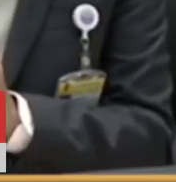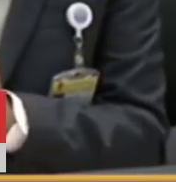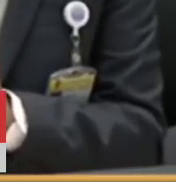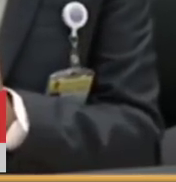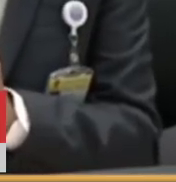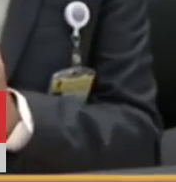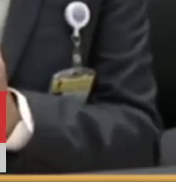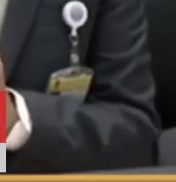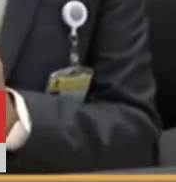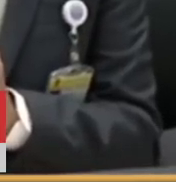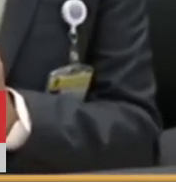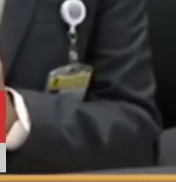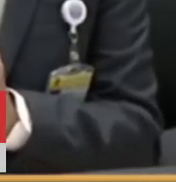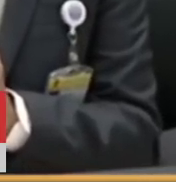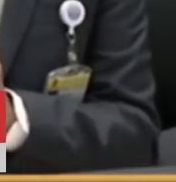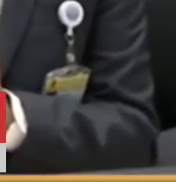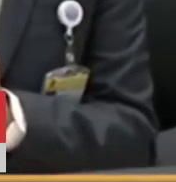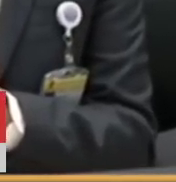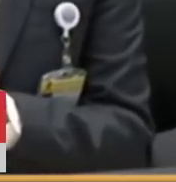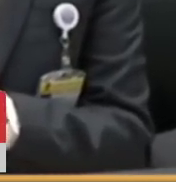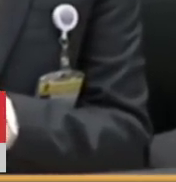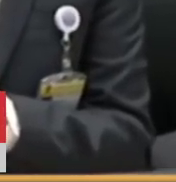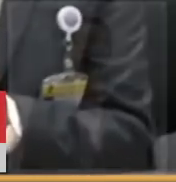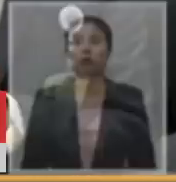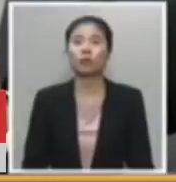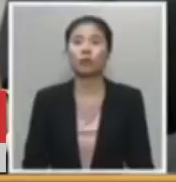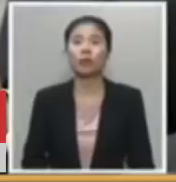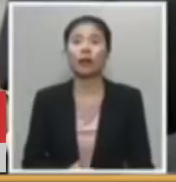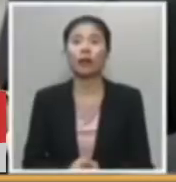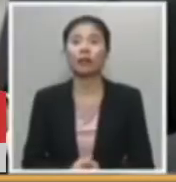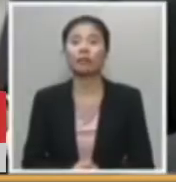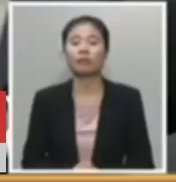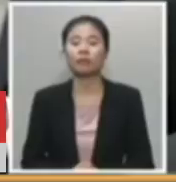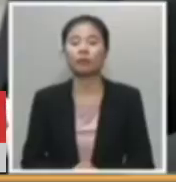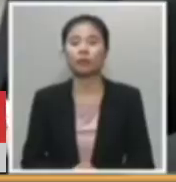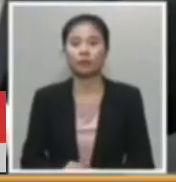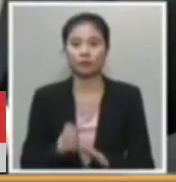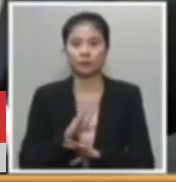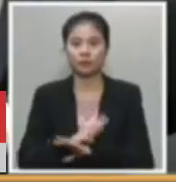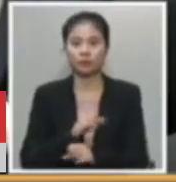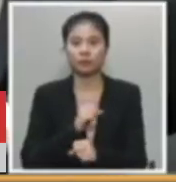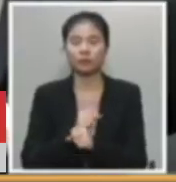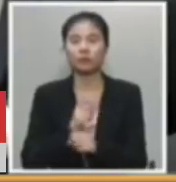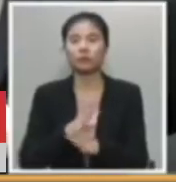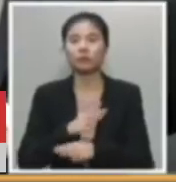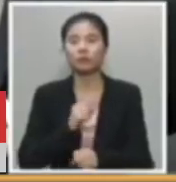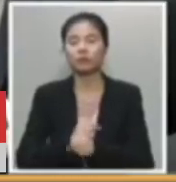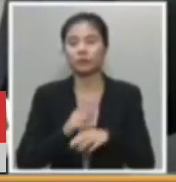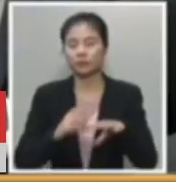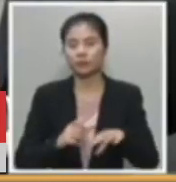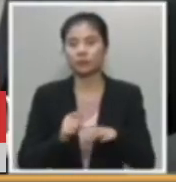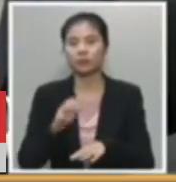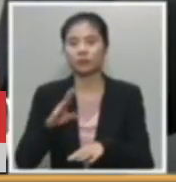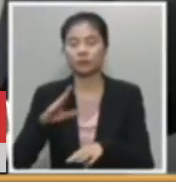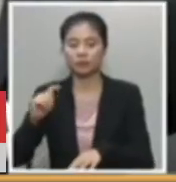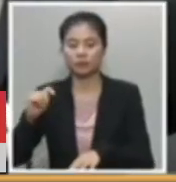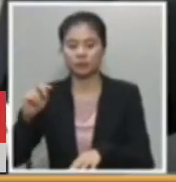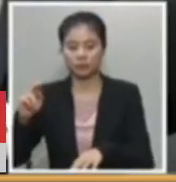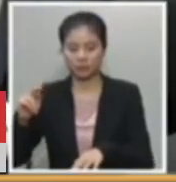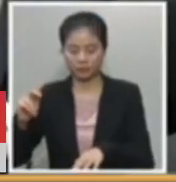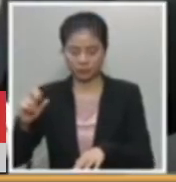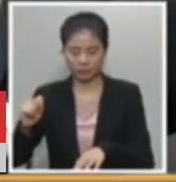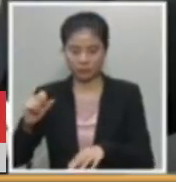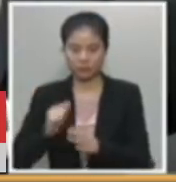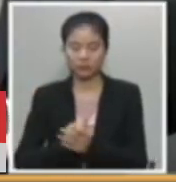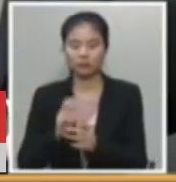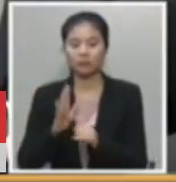คูคตจังหวัดปทุมธานีเขียวใต้ครับก็คือจากสถานีแบริ่งสุดเขตกรุงเทพไปถึงเ